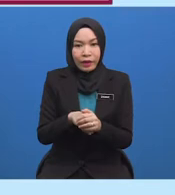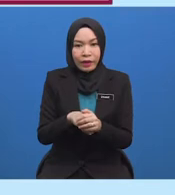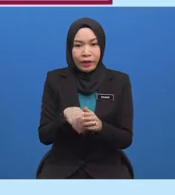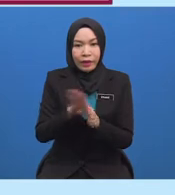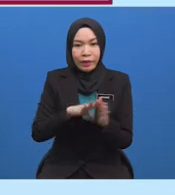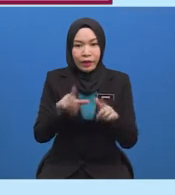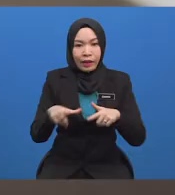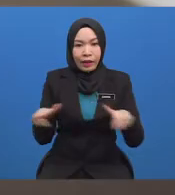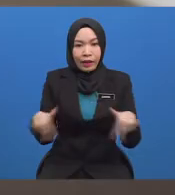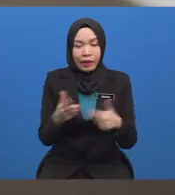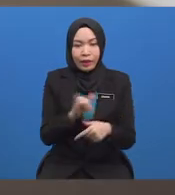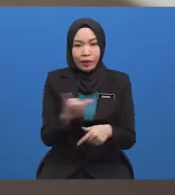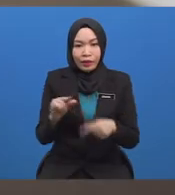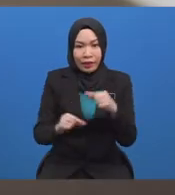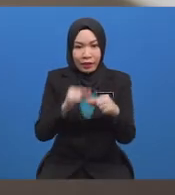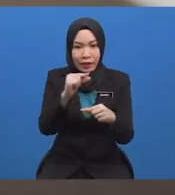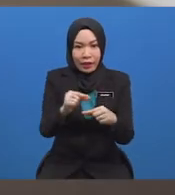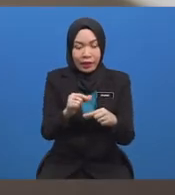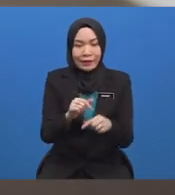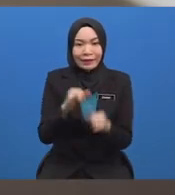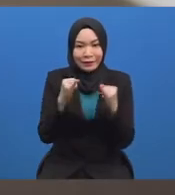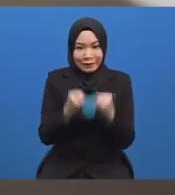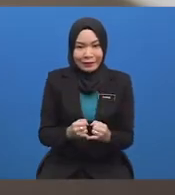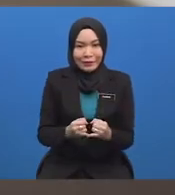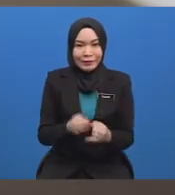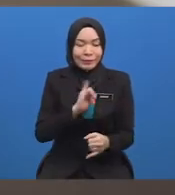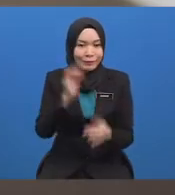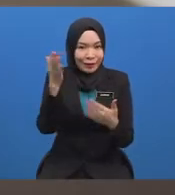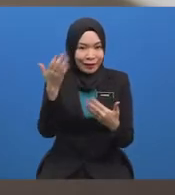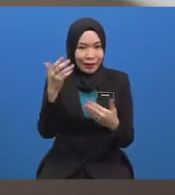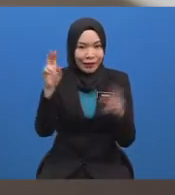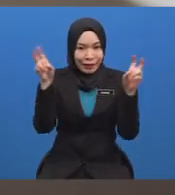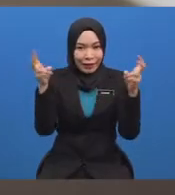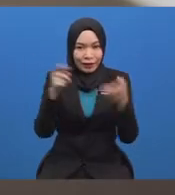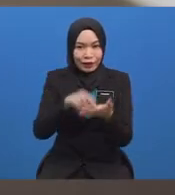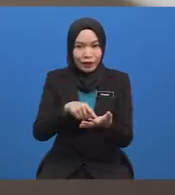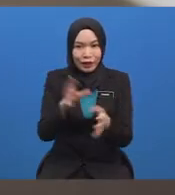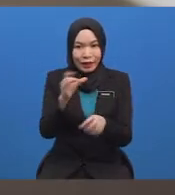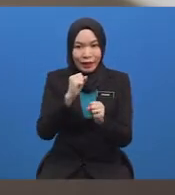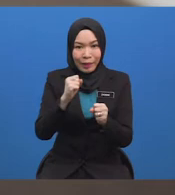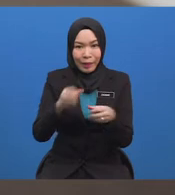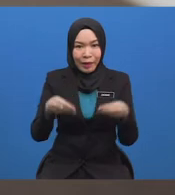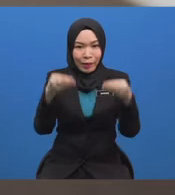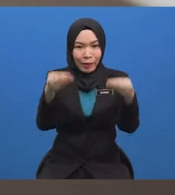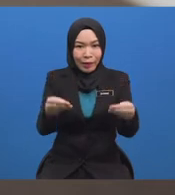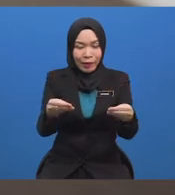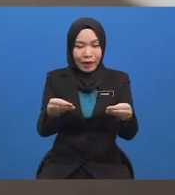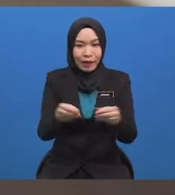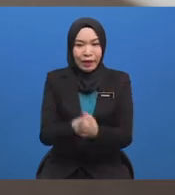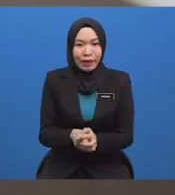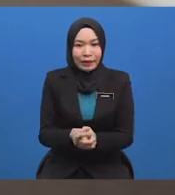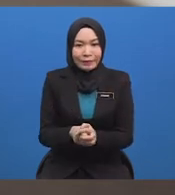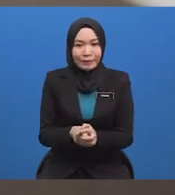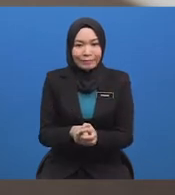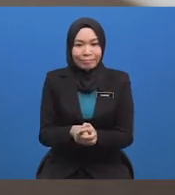zip harapan CEO ialah topik gerakan jizim ini dapat beri kesedaran kepada